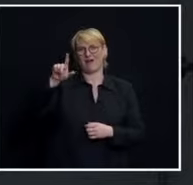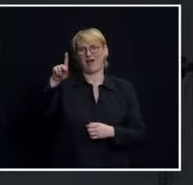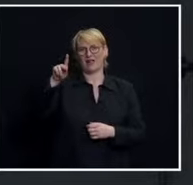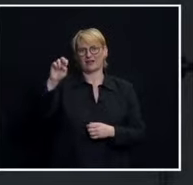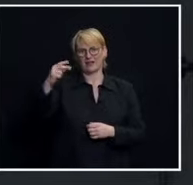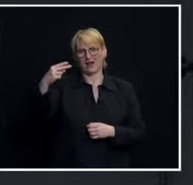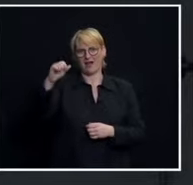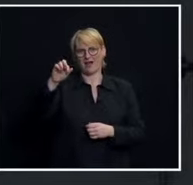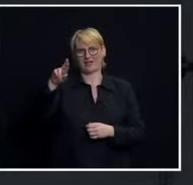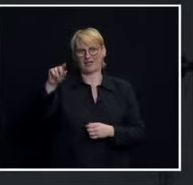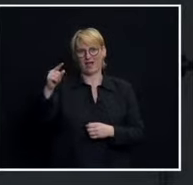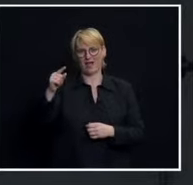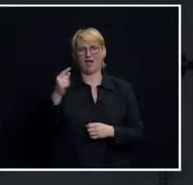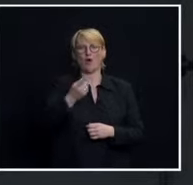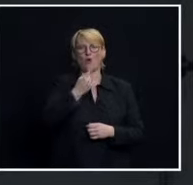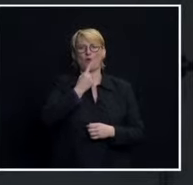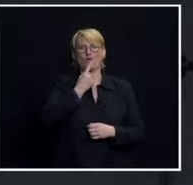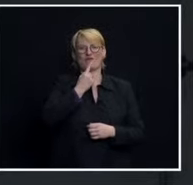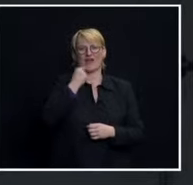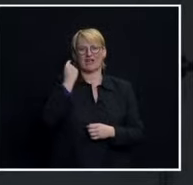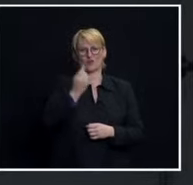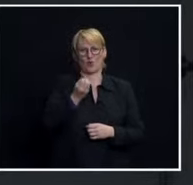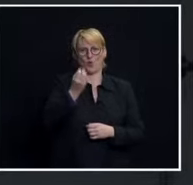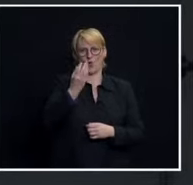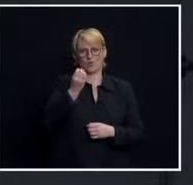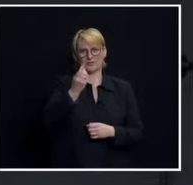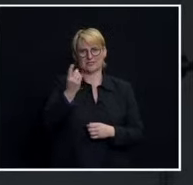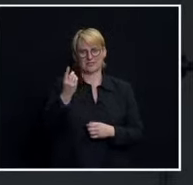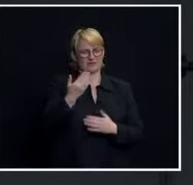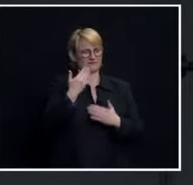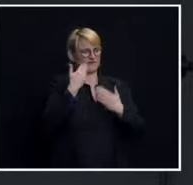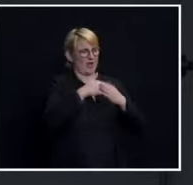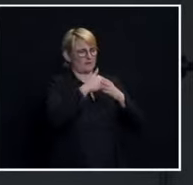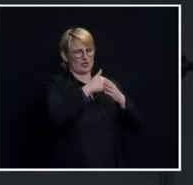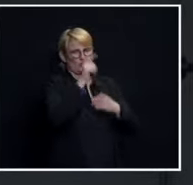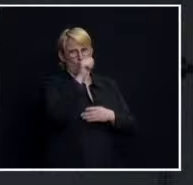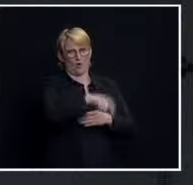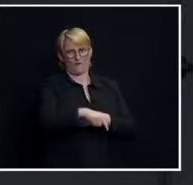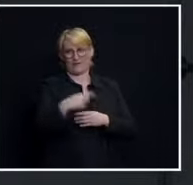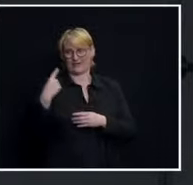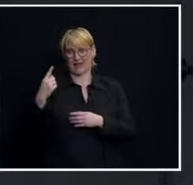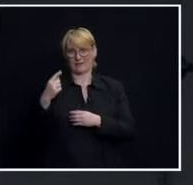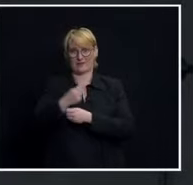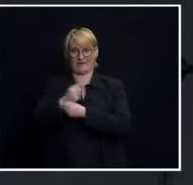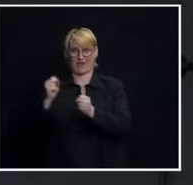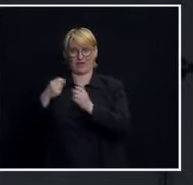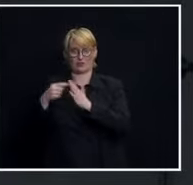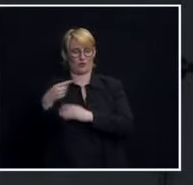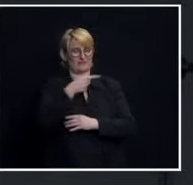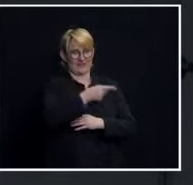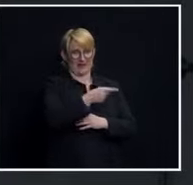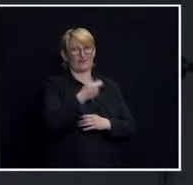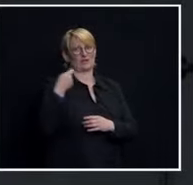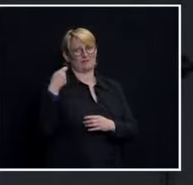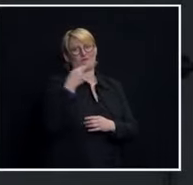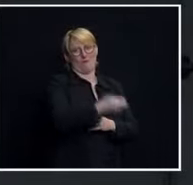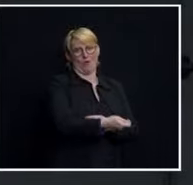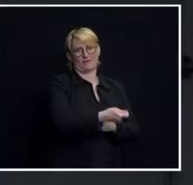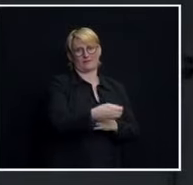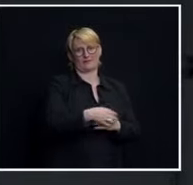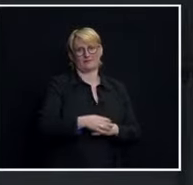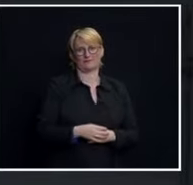freigesprochen, Kurt Huber, wie Sie alle wissen, zum Tode verurteilt. Heute stehen wir hier